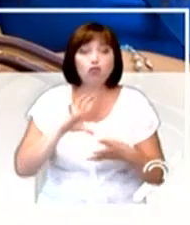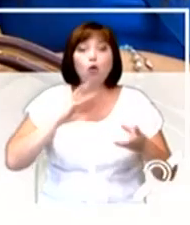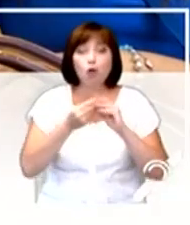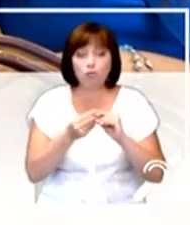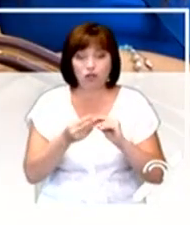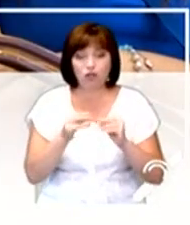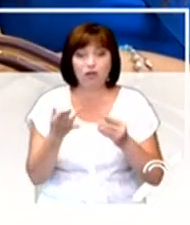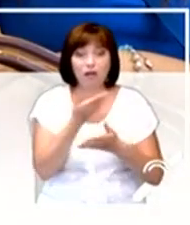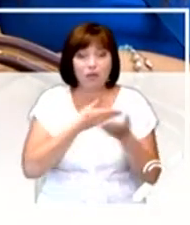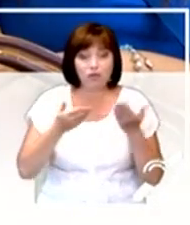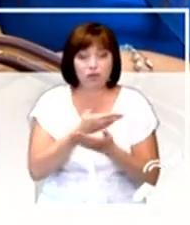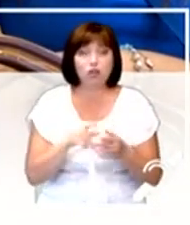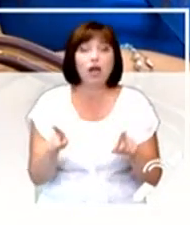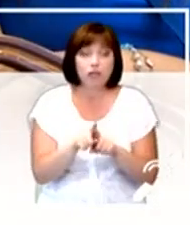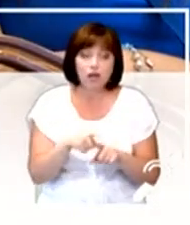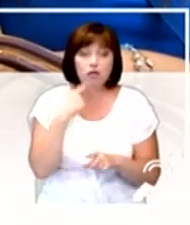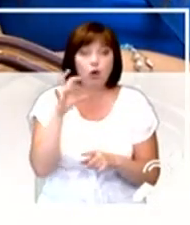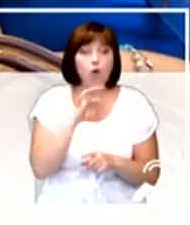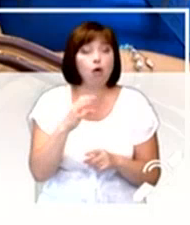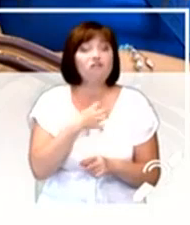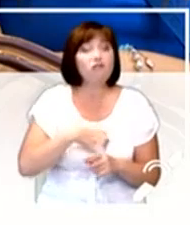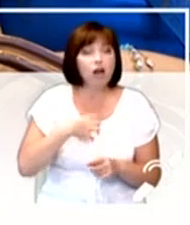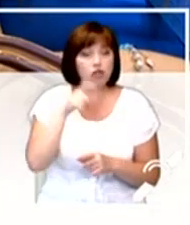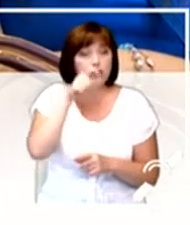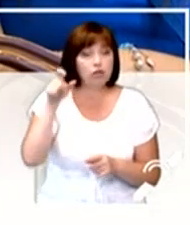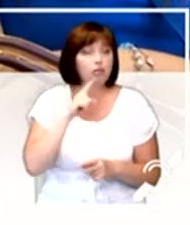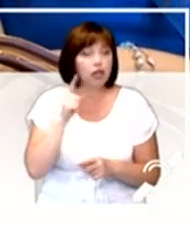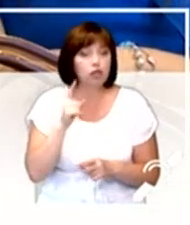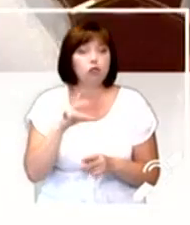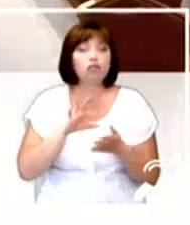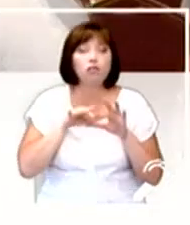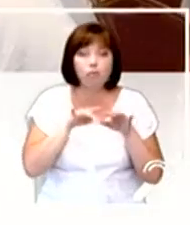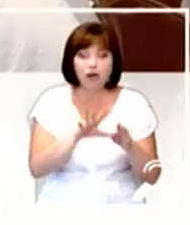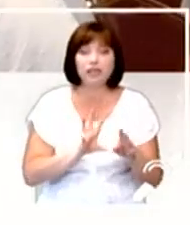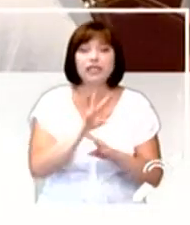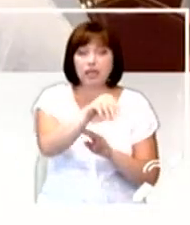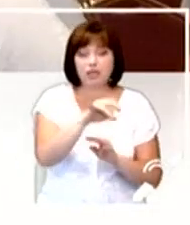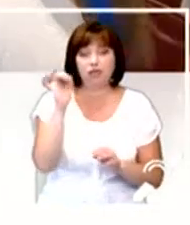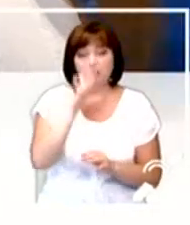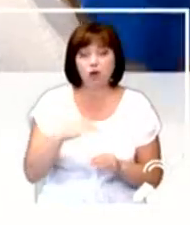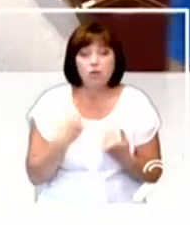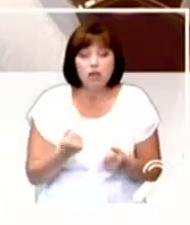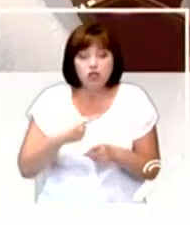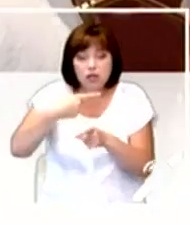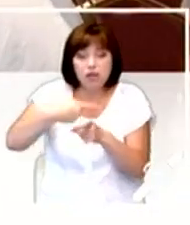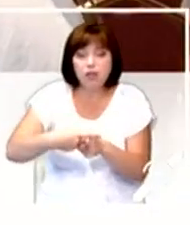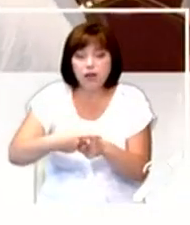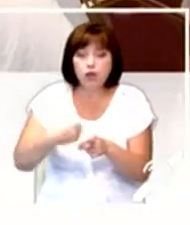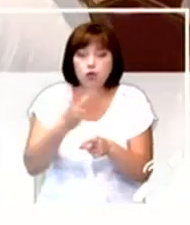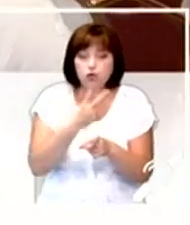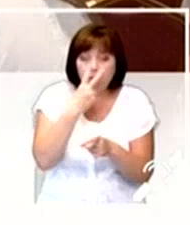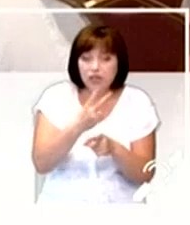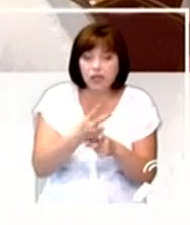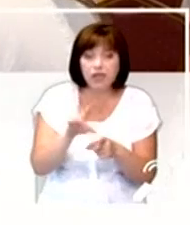La eveniment se discută și despre rolul tinerilor în procesul de eurointegrare. Suntem la o răscrucere, suntem în procesul în care trebuie să alegem și să vedem.